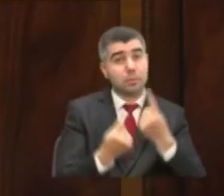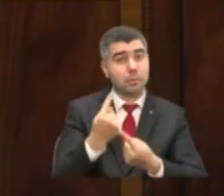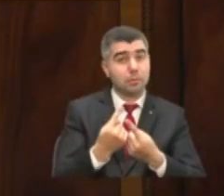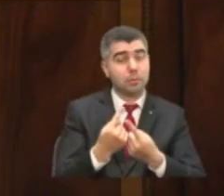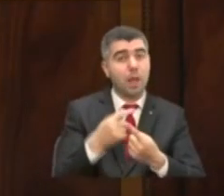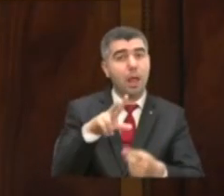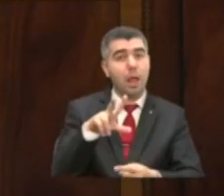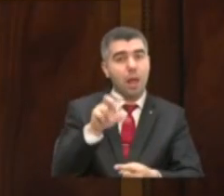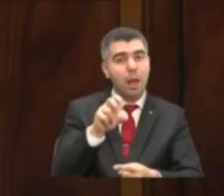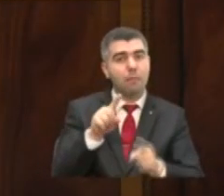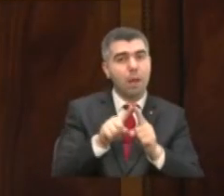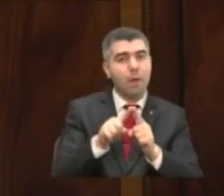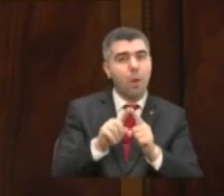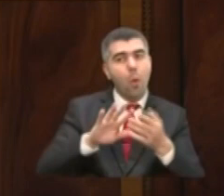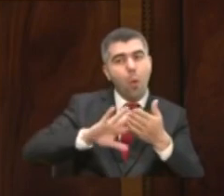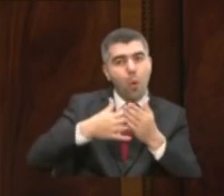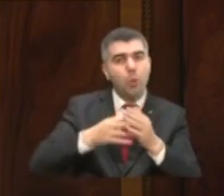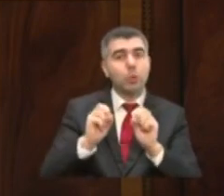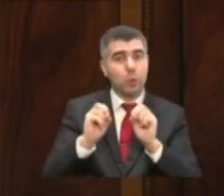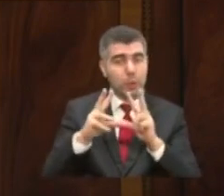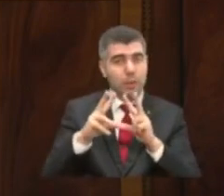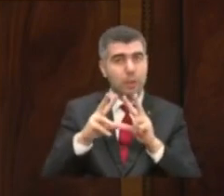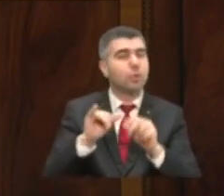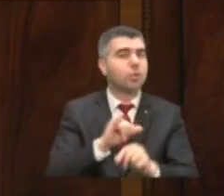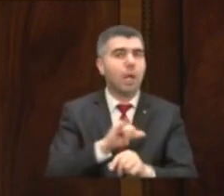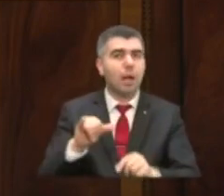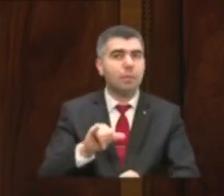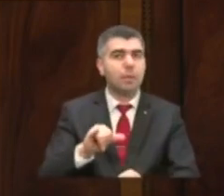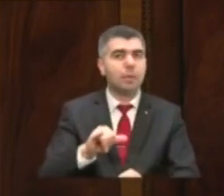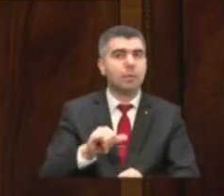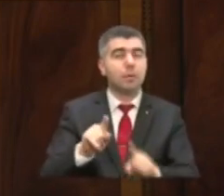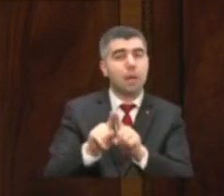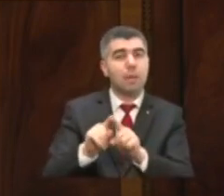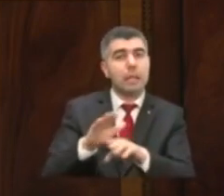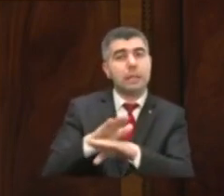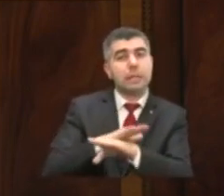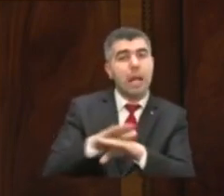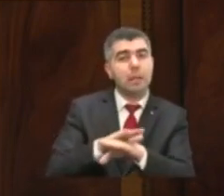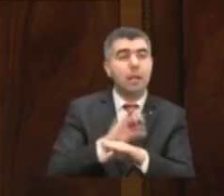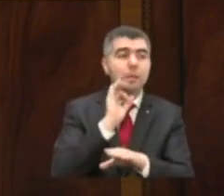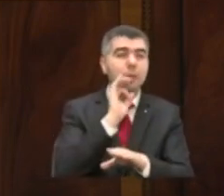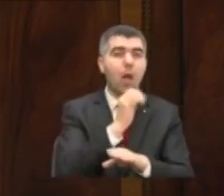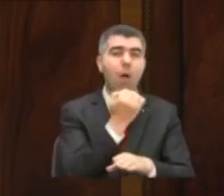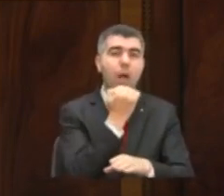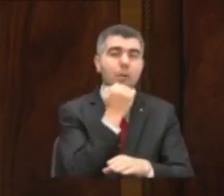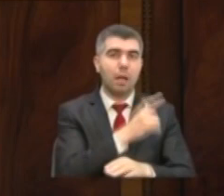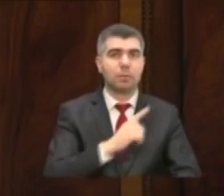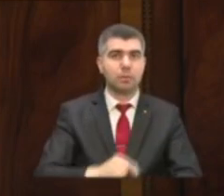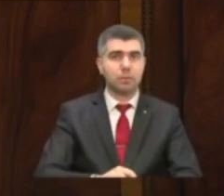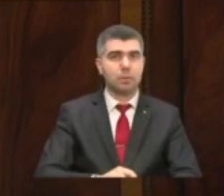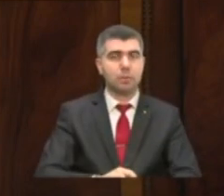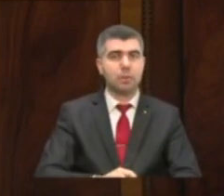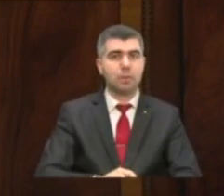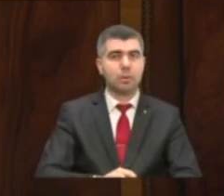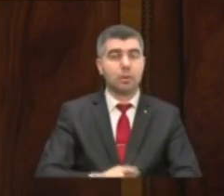أنا متفق بأن ماشي كلكم موافقين، ولكن سياسيا مع الأسف كتحملوا المسؤولية. هذا